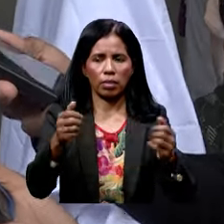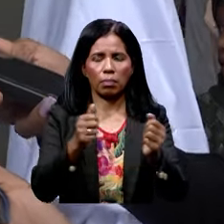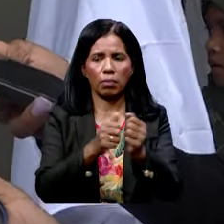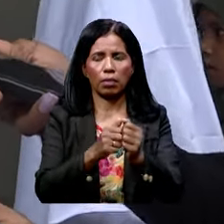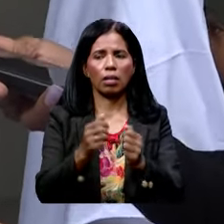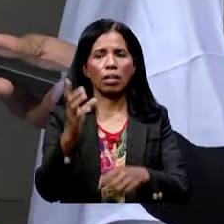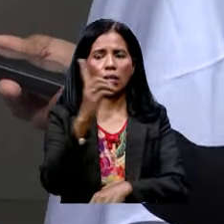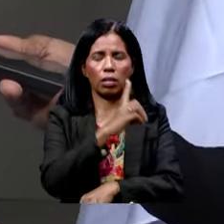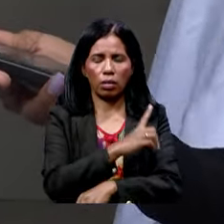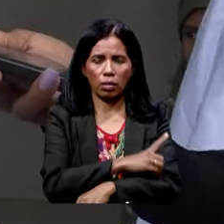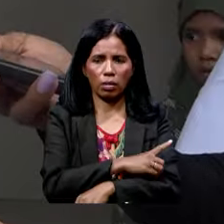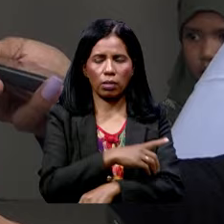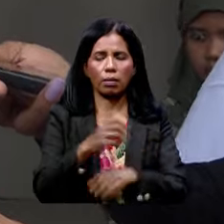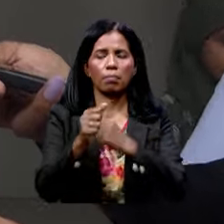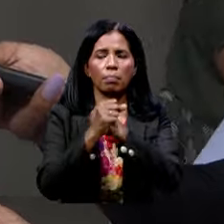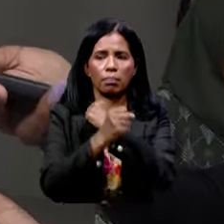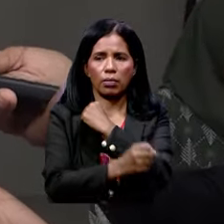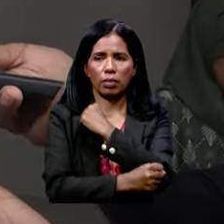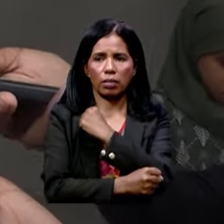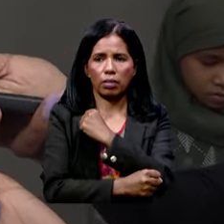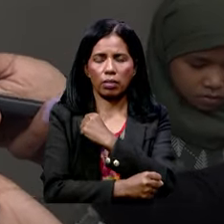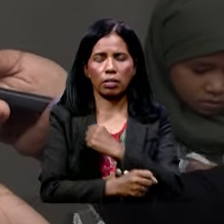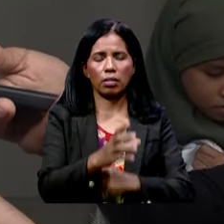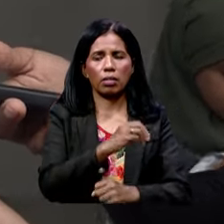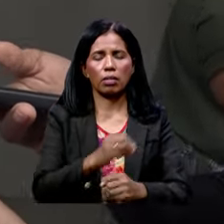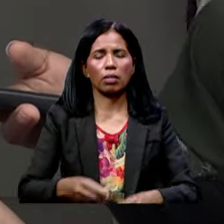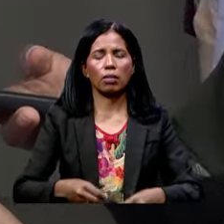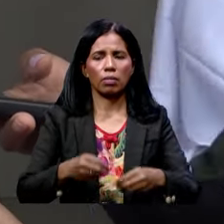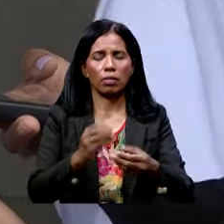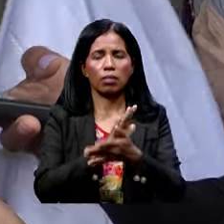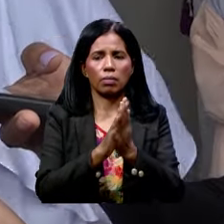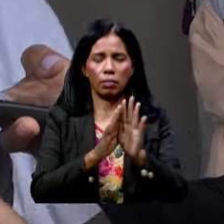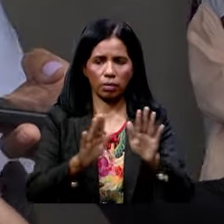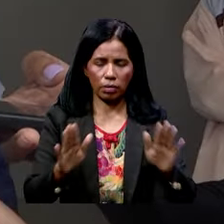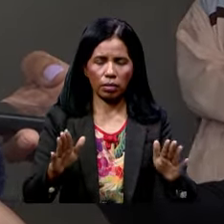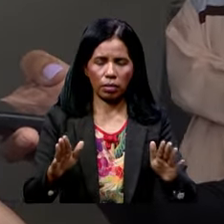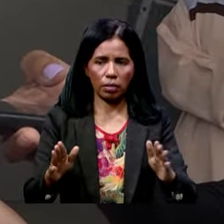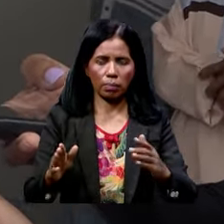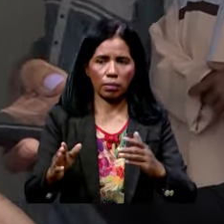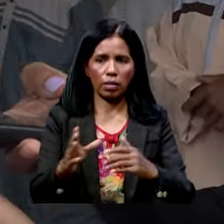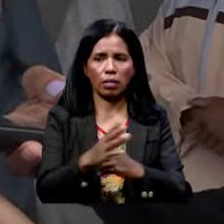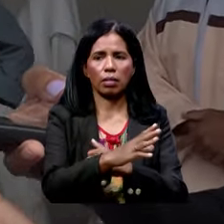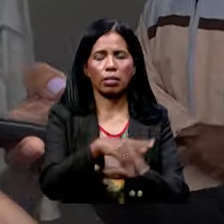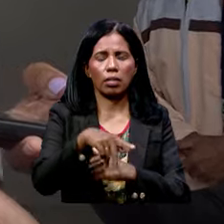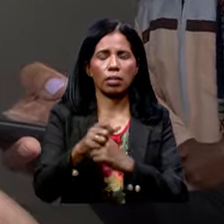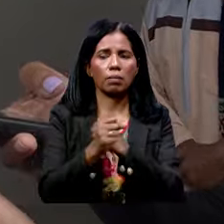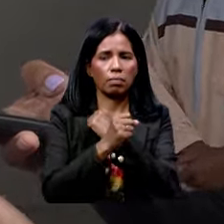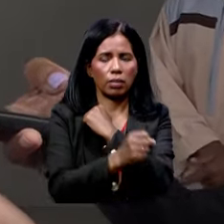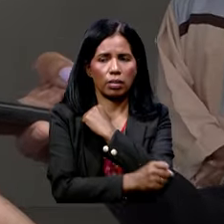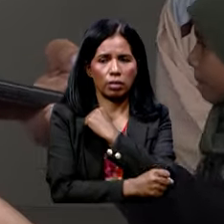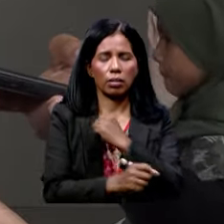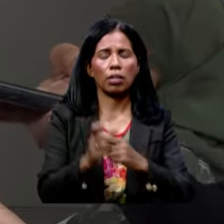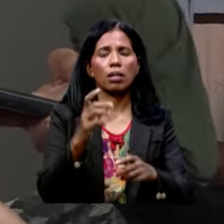pasqua então dali datang nemus feliz e boas festas ba pasqua be familia malo sir